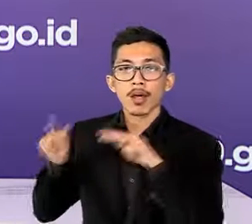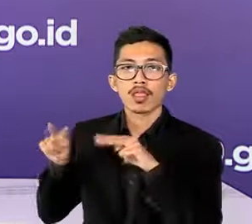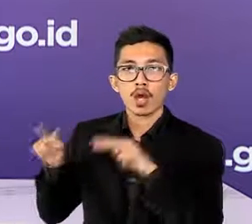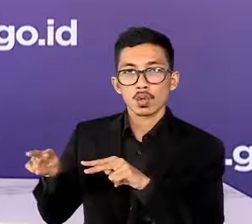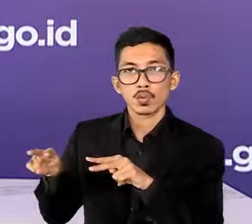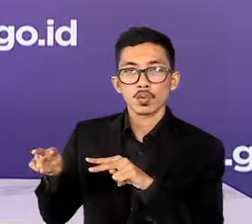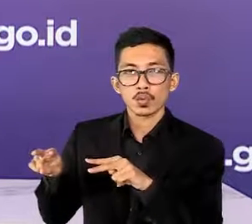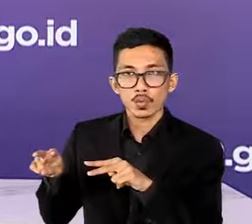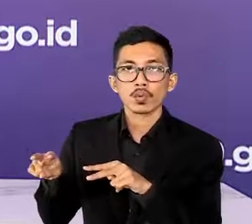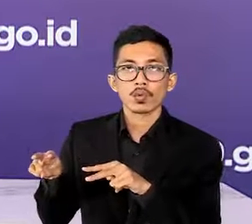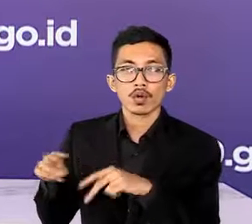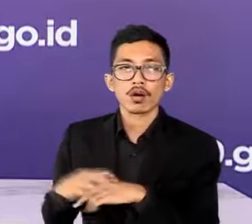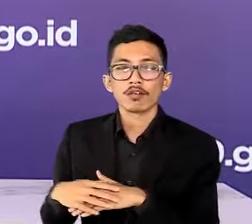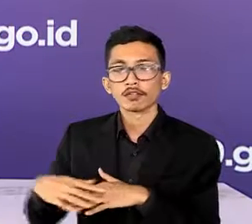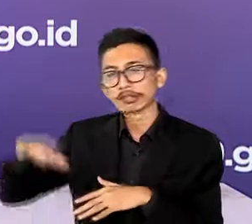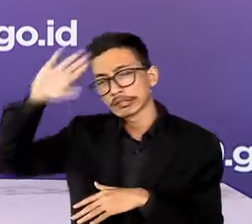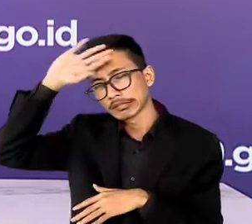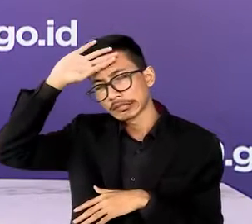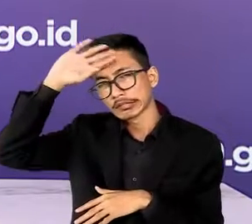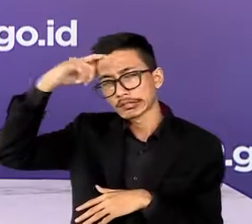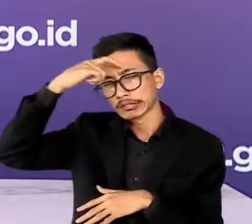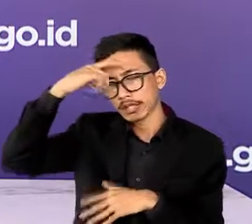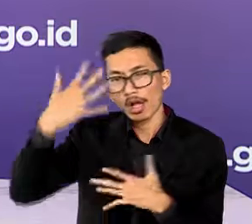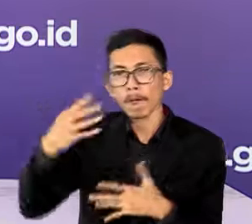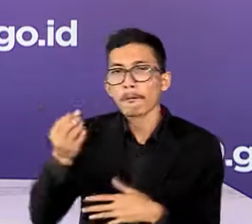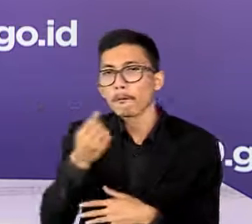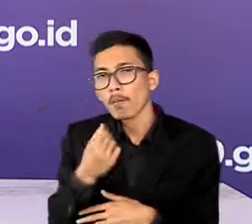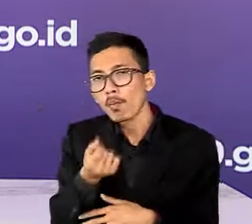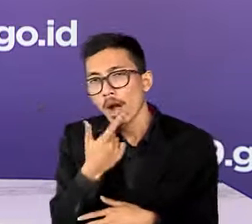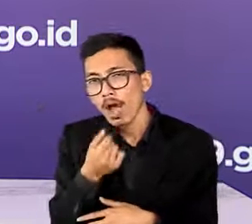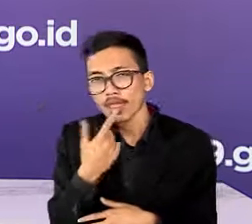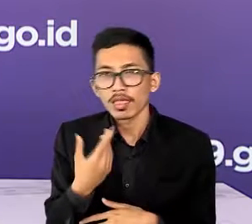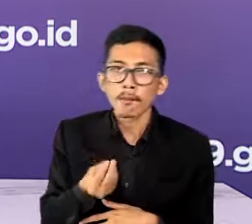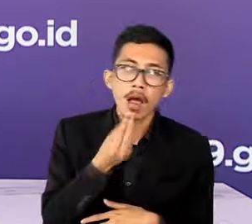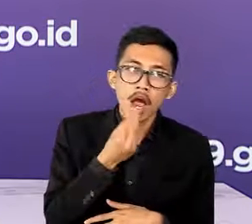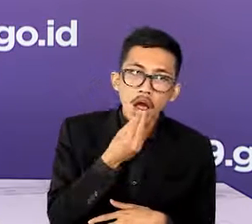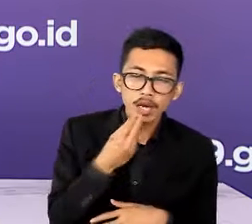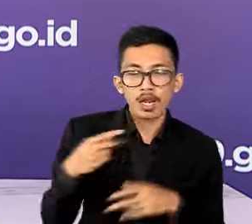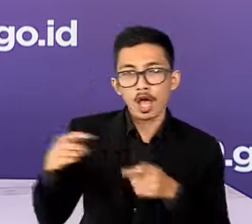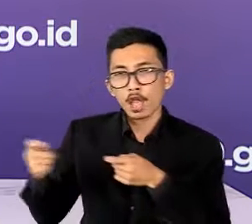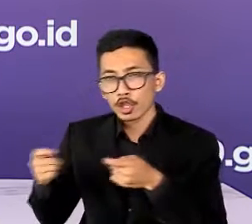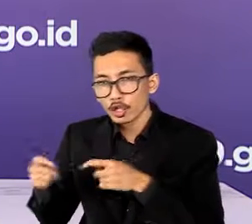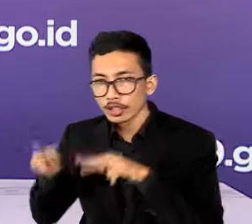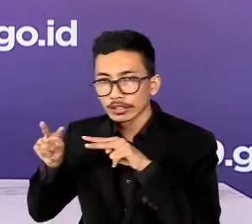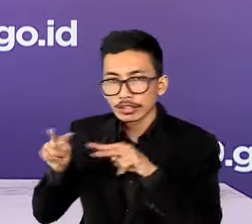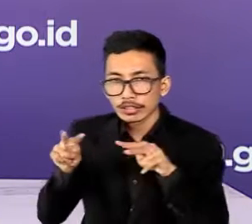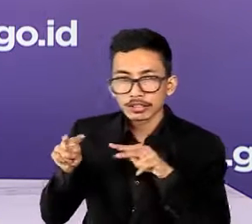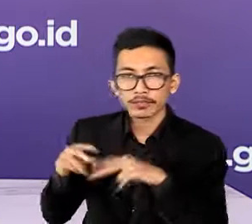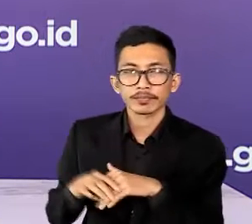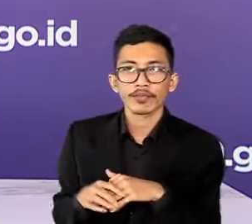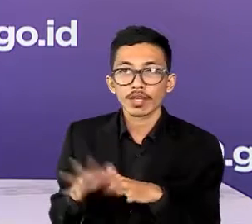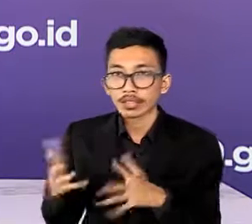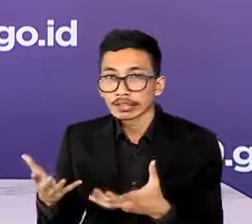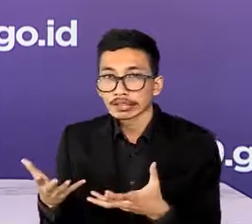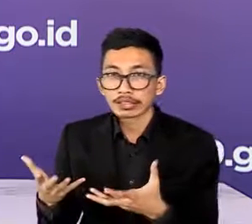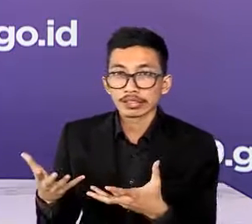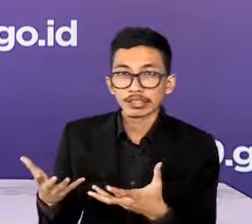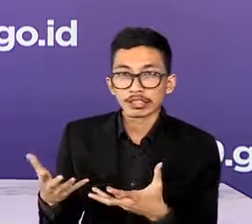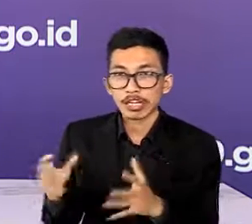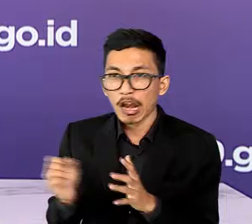dipantau baik tanda vital gejala pola makan dan obat-obatannya sehingga jika terjadi perburukan bisa langsung